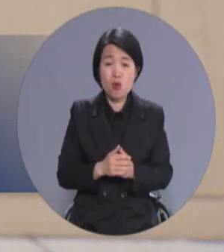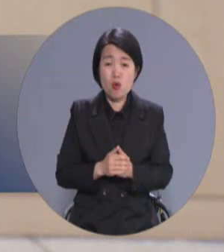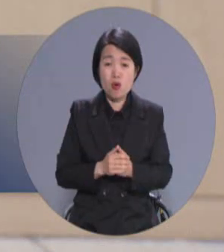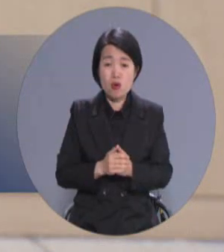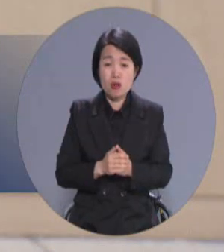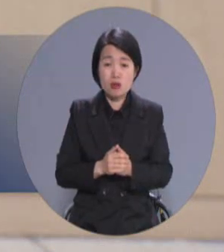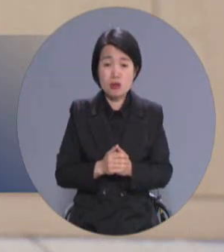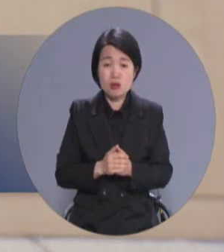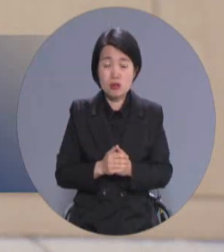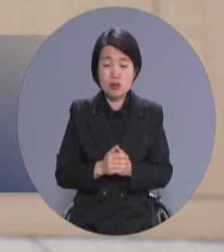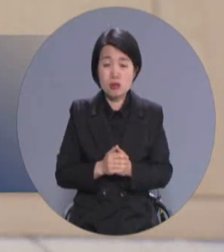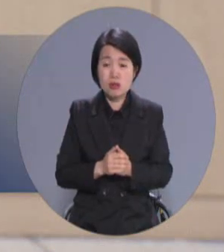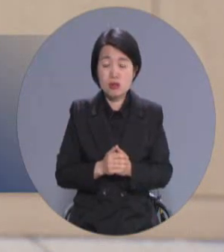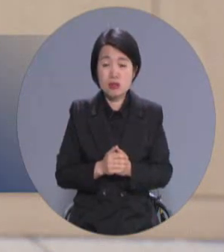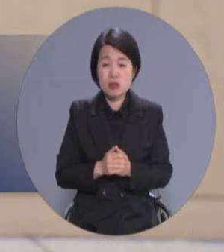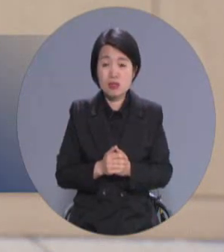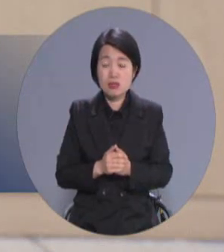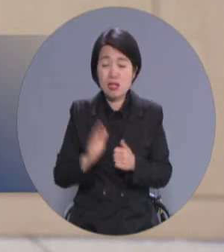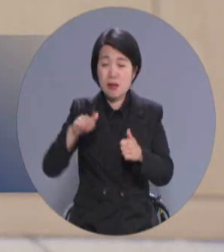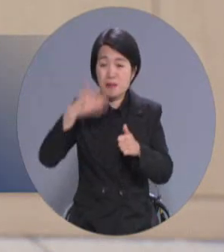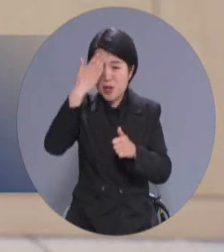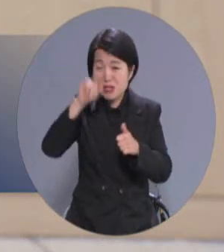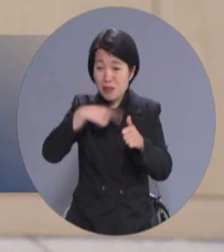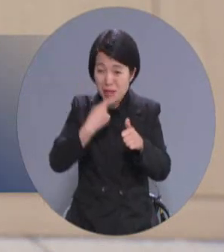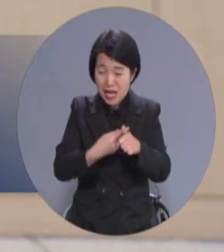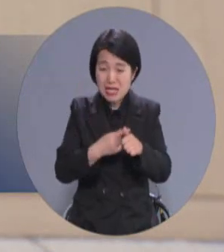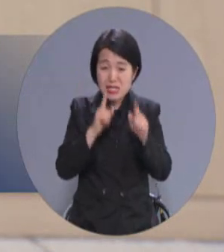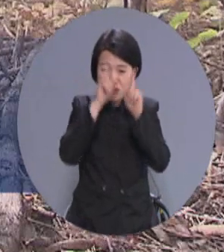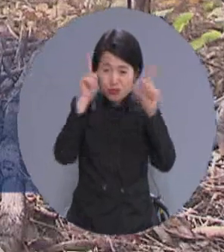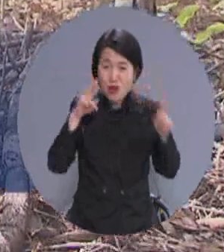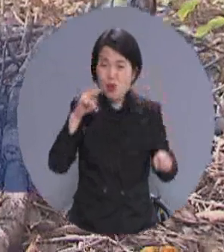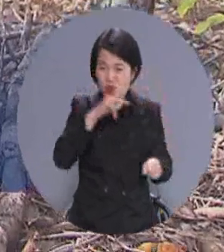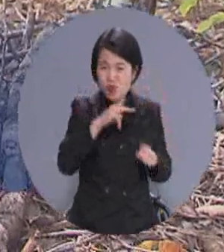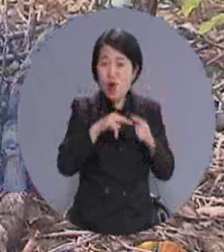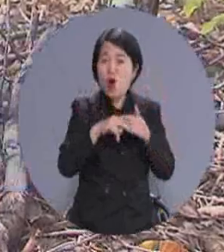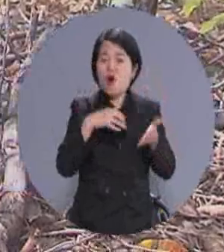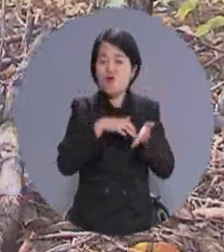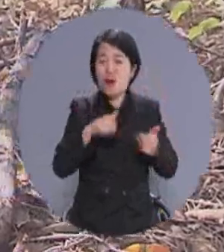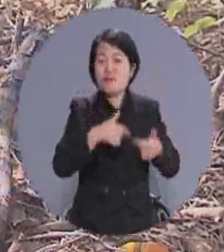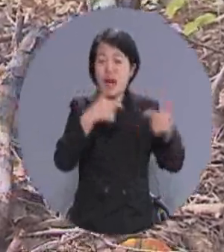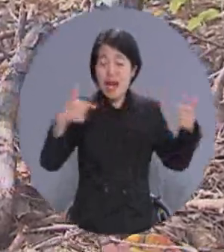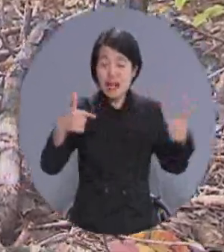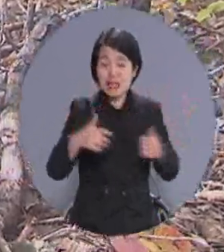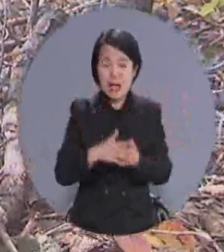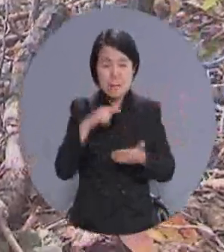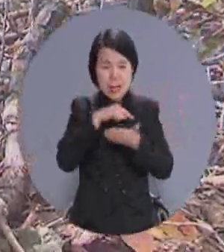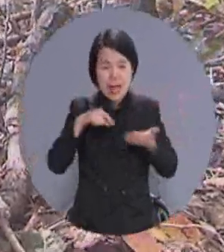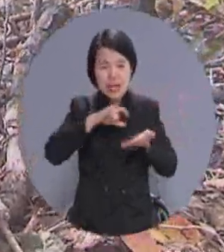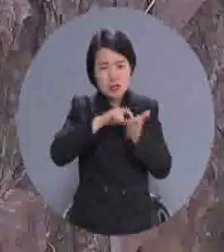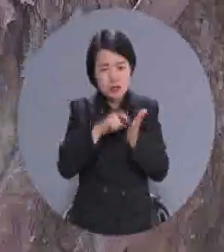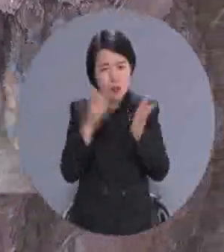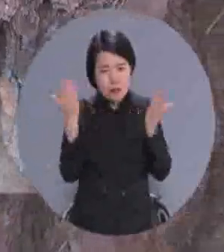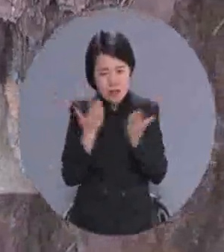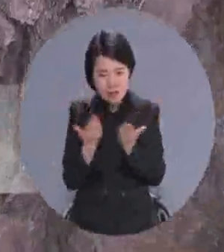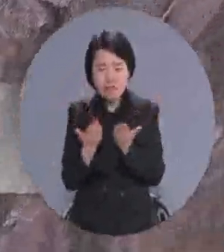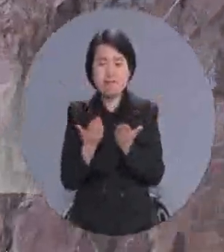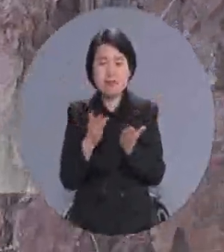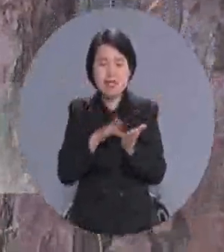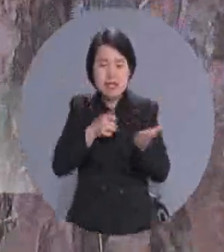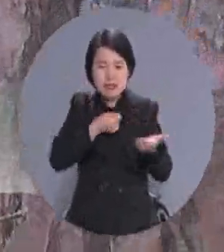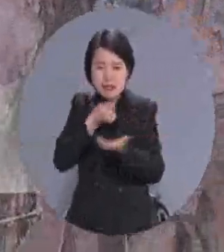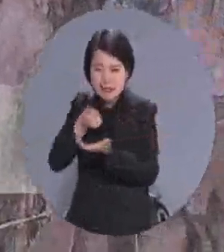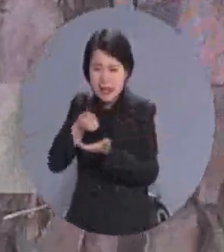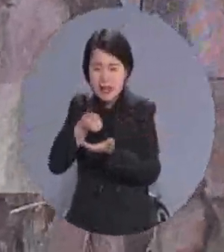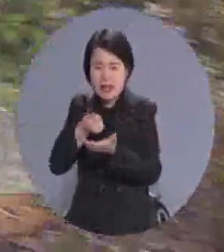이제 솔샘 하늘소도 좀 늘어난 걸로 파악되고요. 전남도는 피해 정도별 맞춤형 방제를 위해